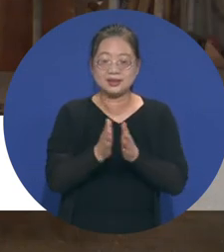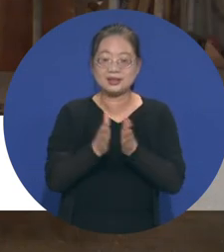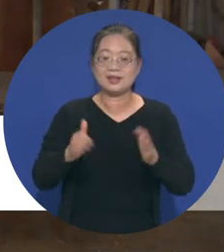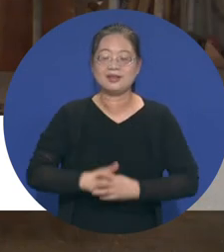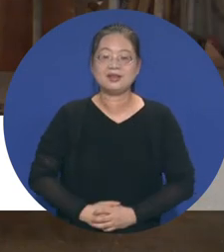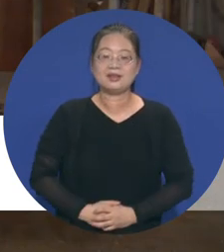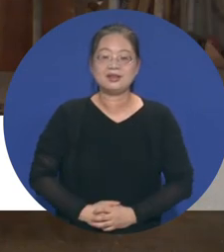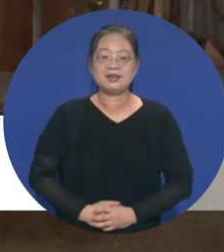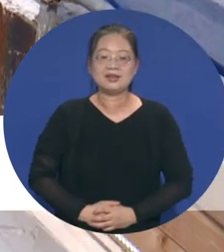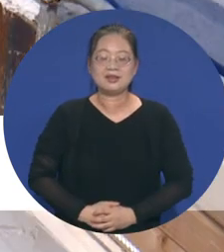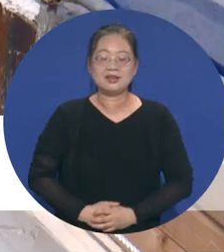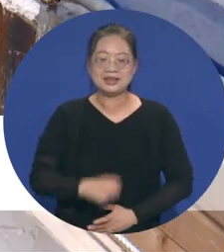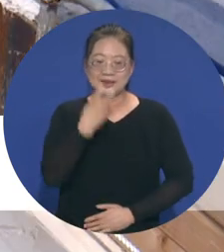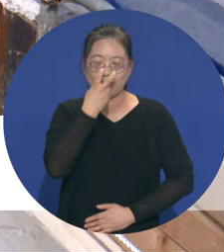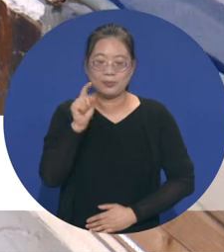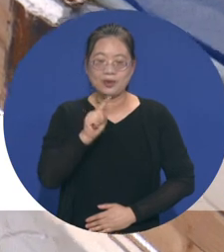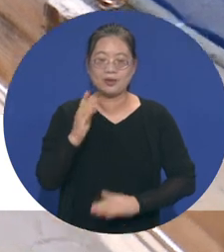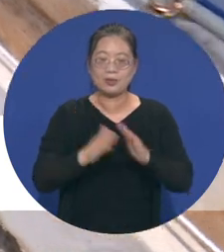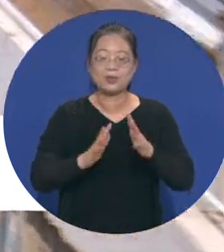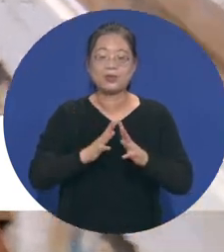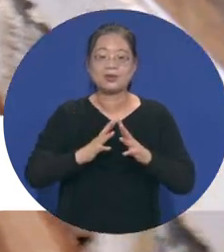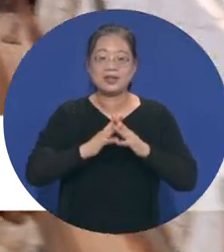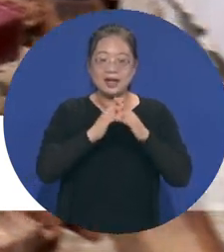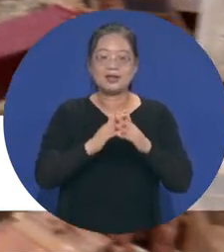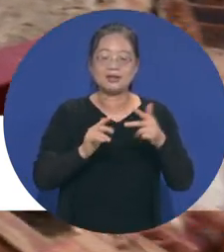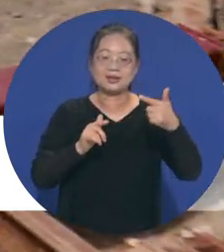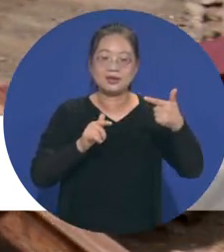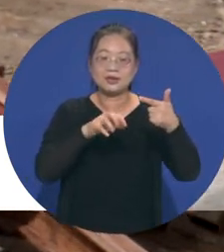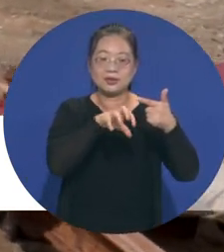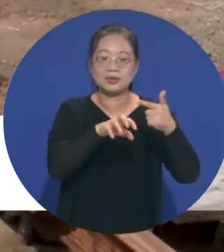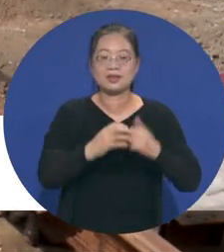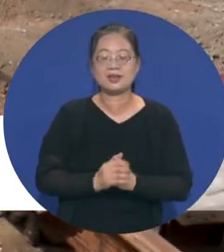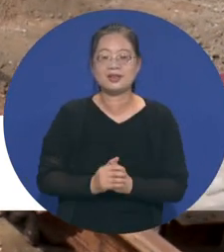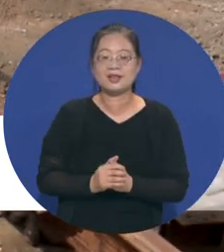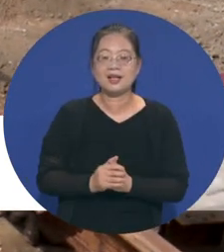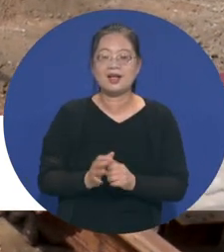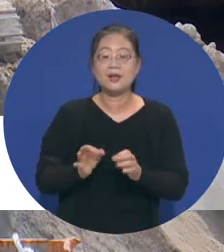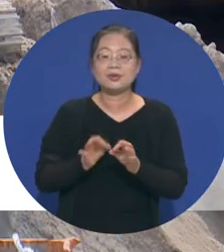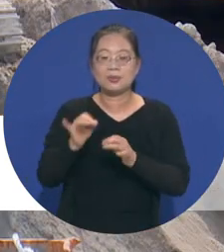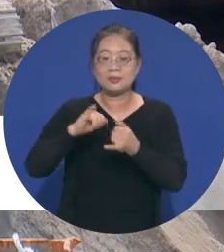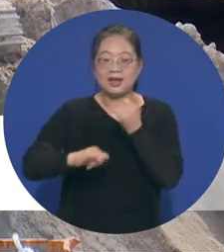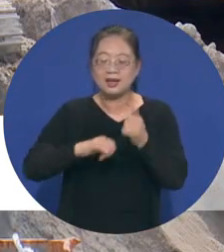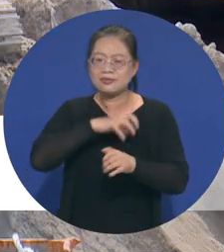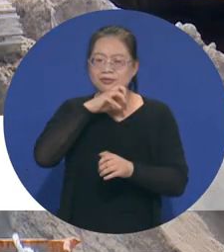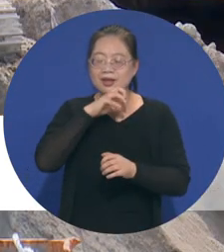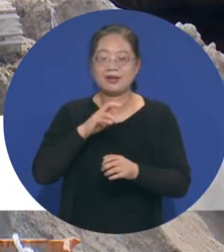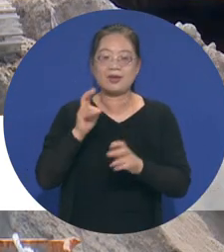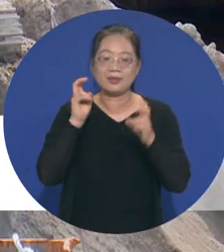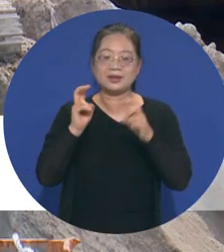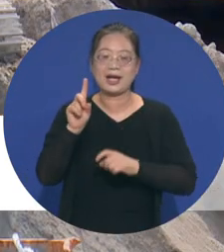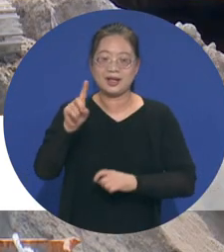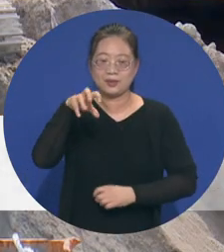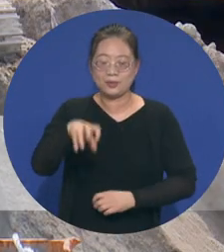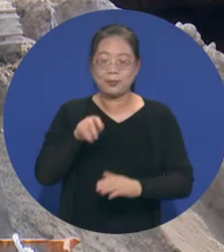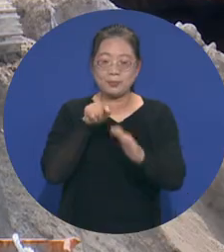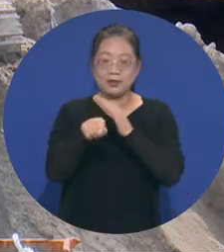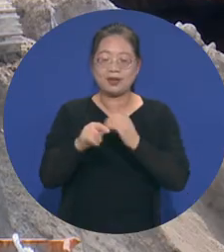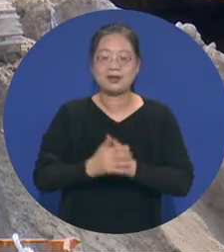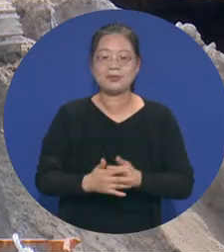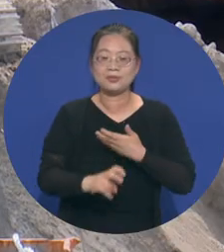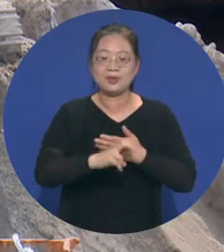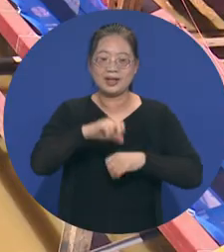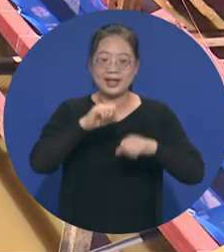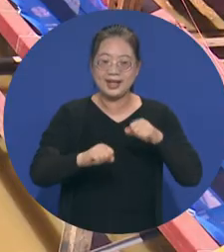조사를 실시합니다 이번 점검은 공공사업 시공 업체 여섯 곳과 대금 채불 민원 발생 업체 한 곳이